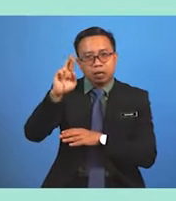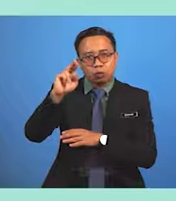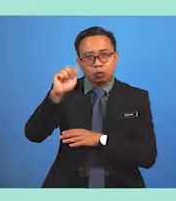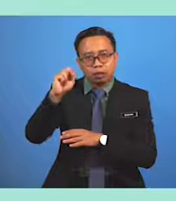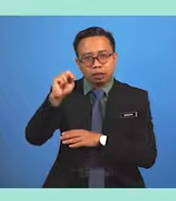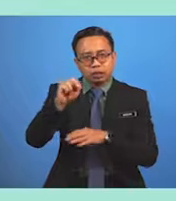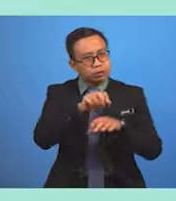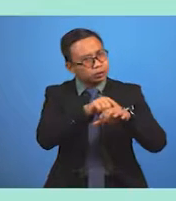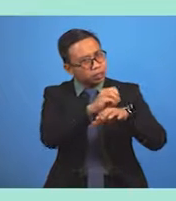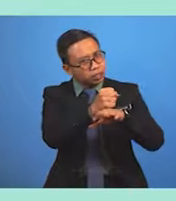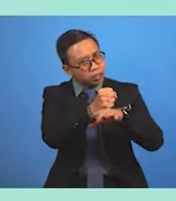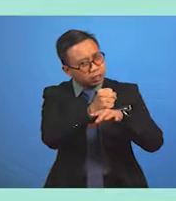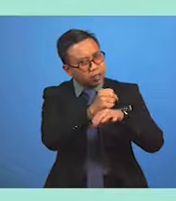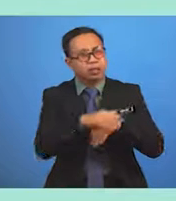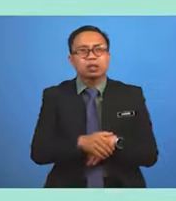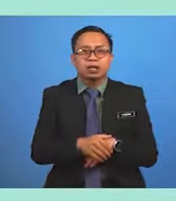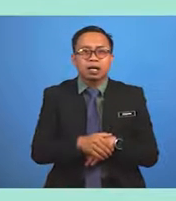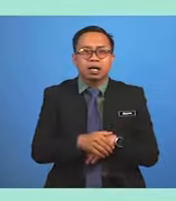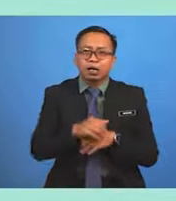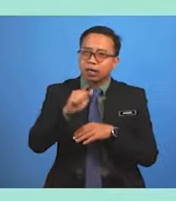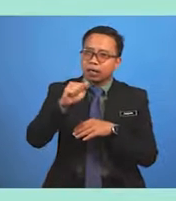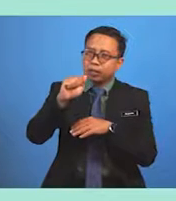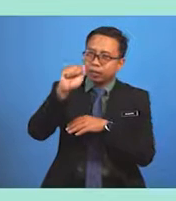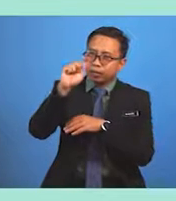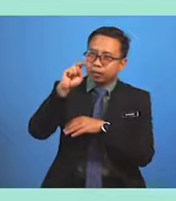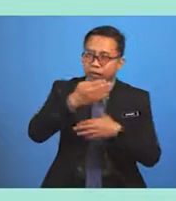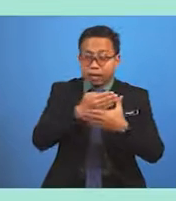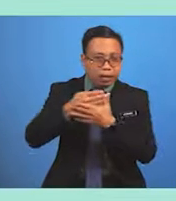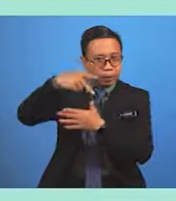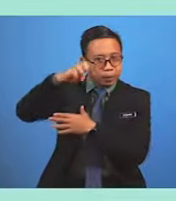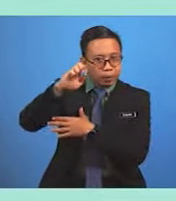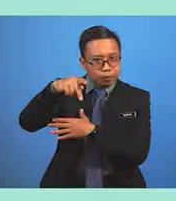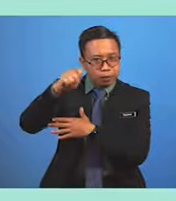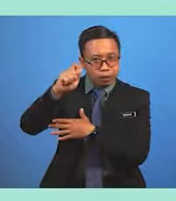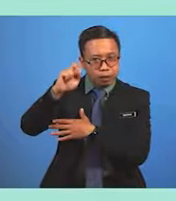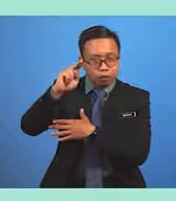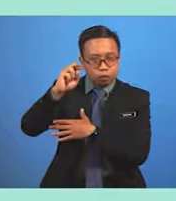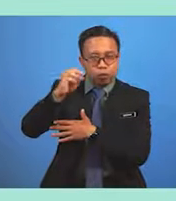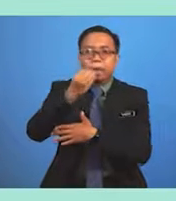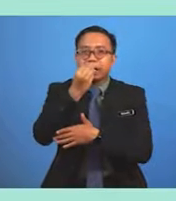seperti waterboatman, anak pepatung, kumbang air yang akan memakan benih.